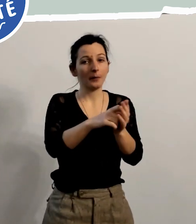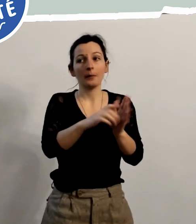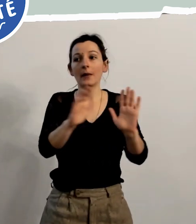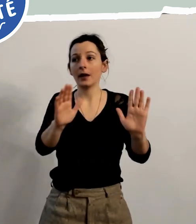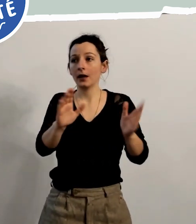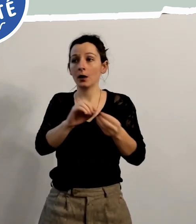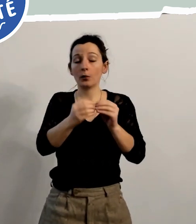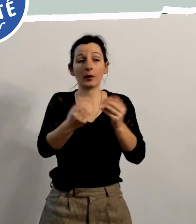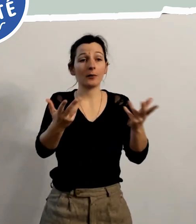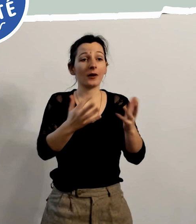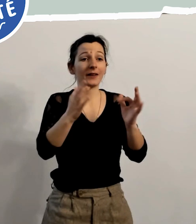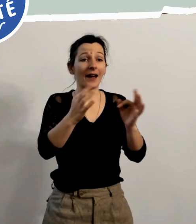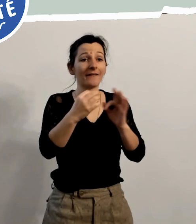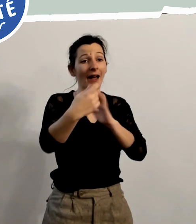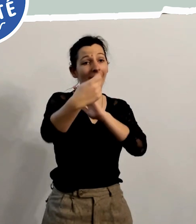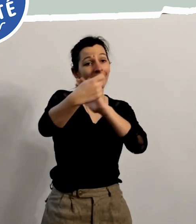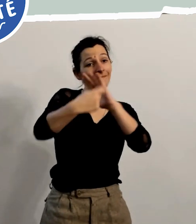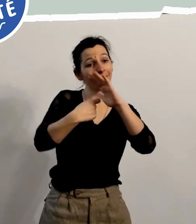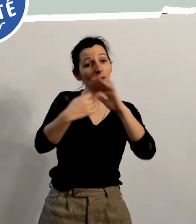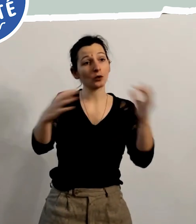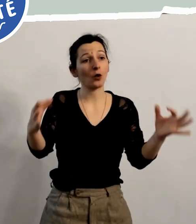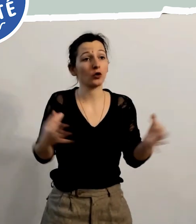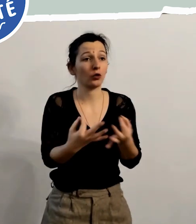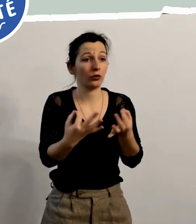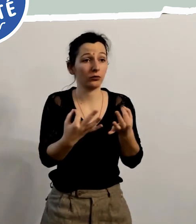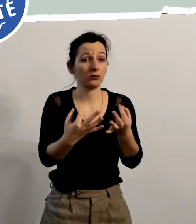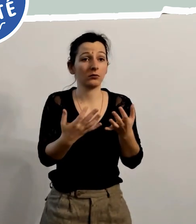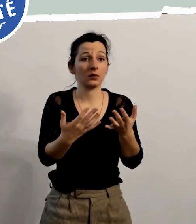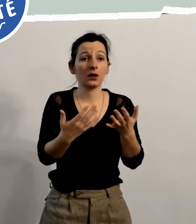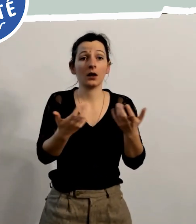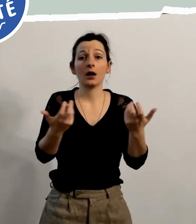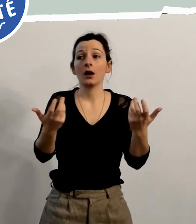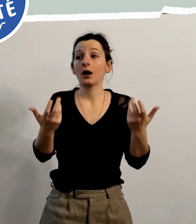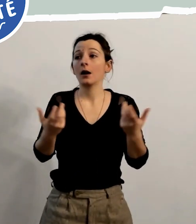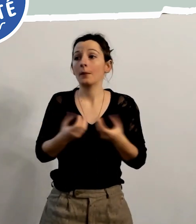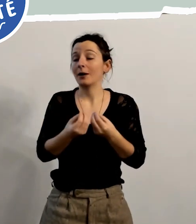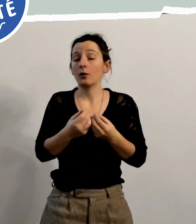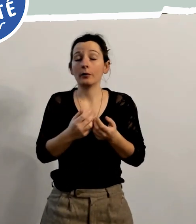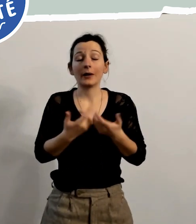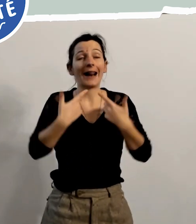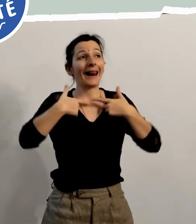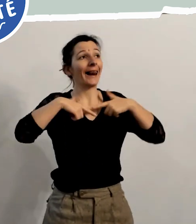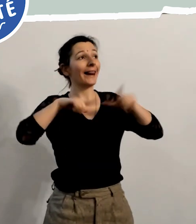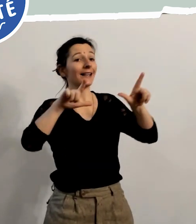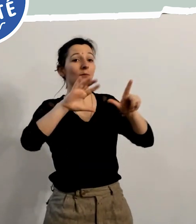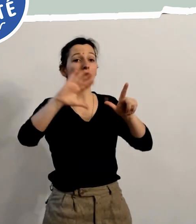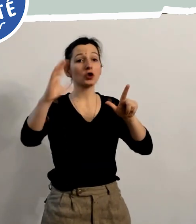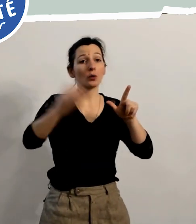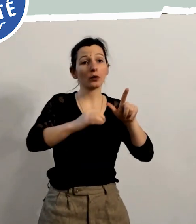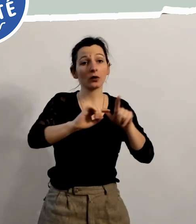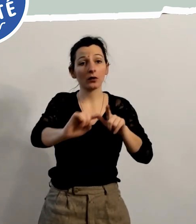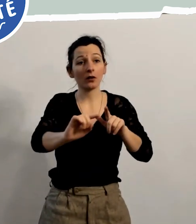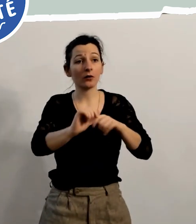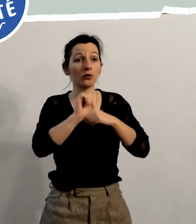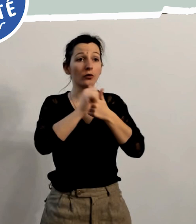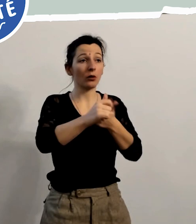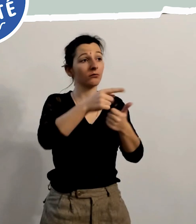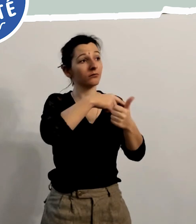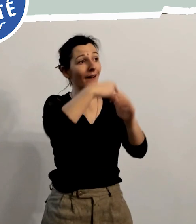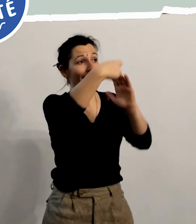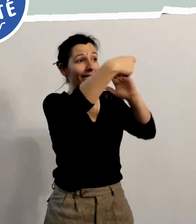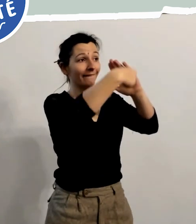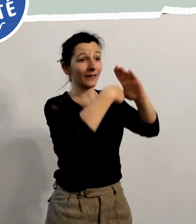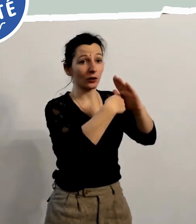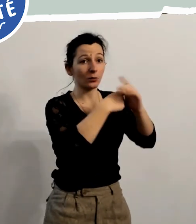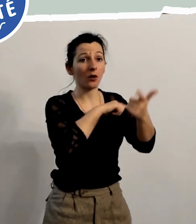le problème il est là aussi. On peut pas faire comme on veut parce qu'il faut des financements. Il faut aussi avoir les